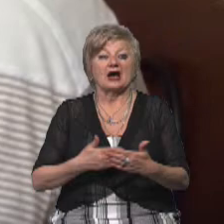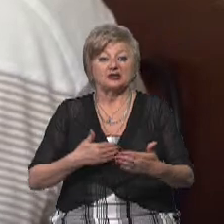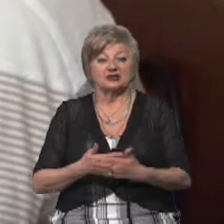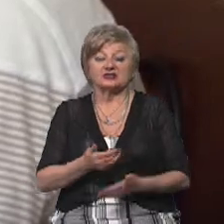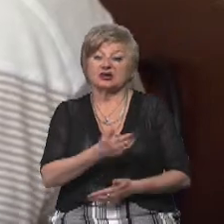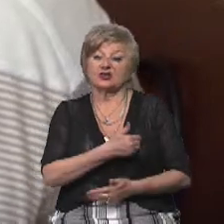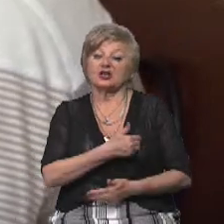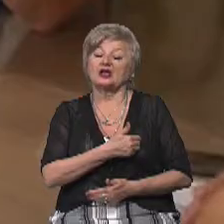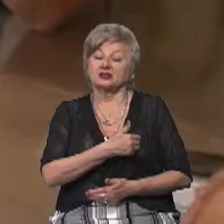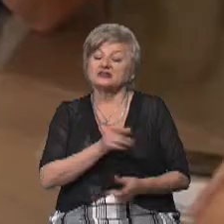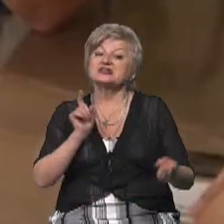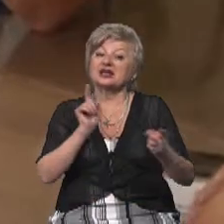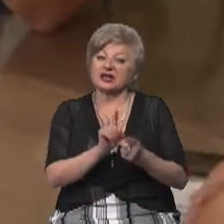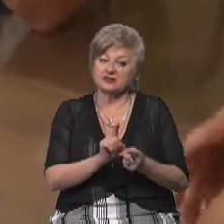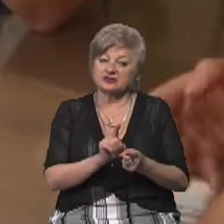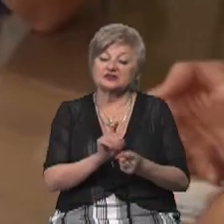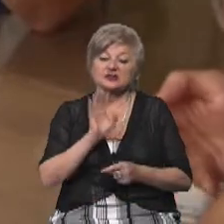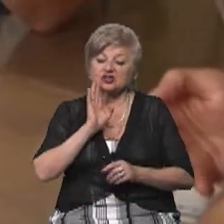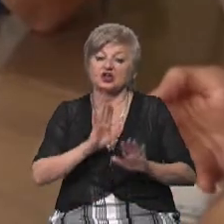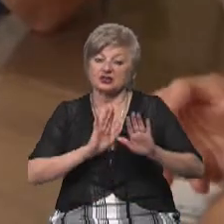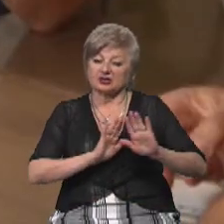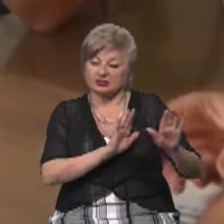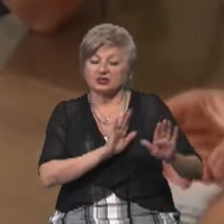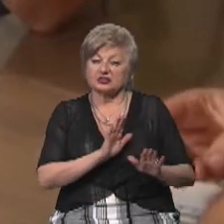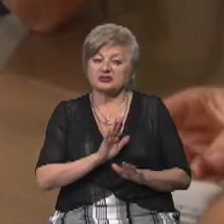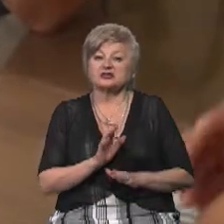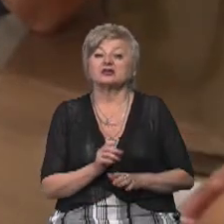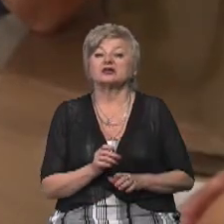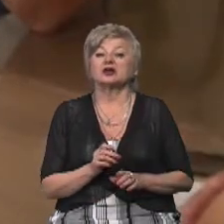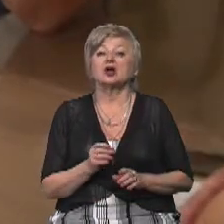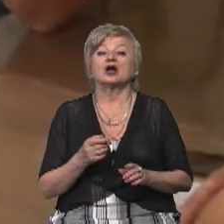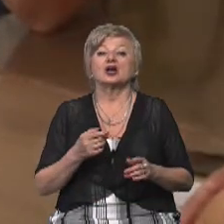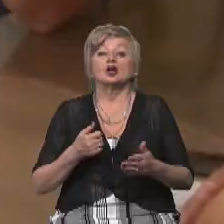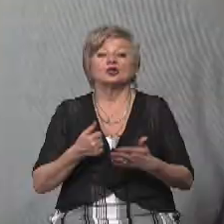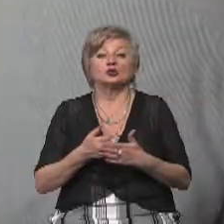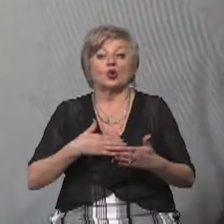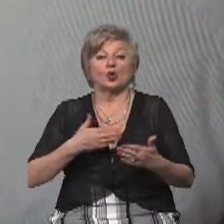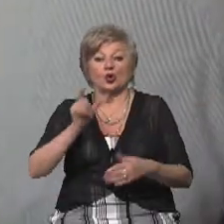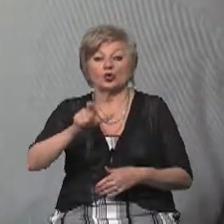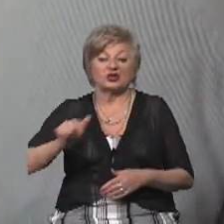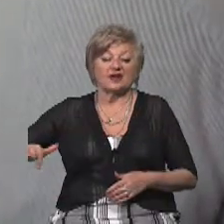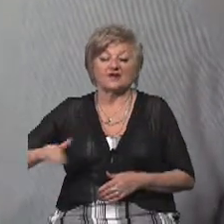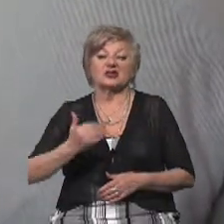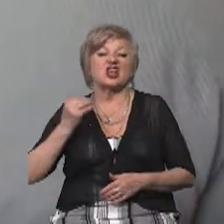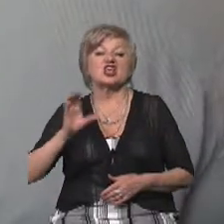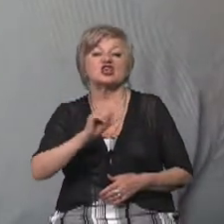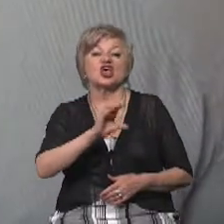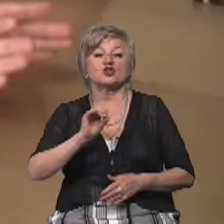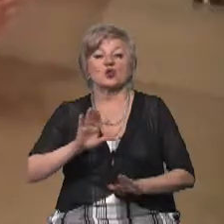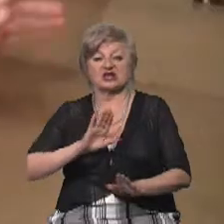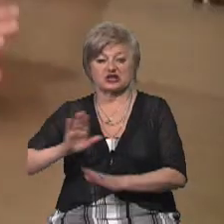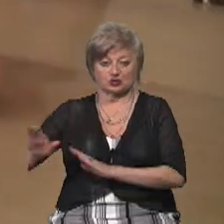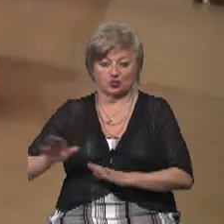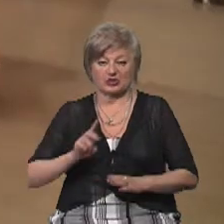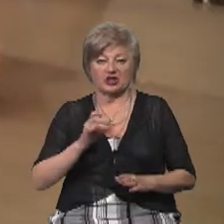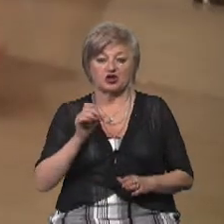тимчасовою виконувачкою обов'язків голови облдержадміністрації Елею Слепян, до активістів вийшов її заступник Андрій Ніколаєв.